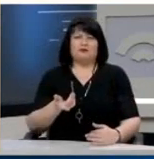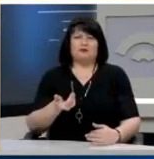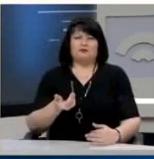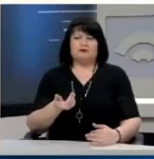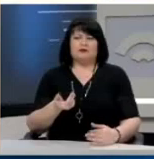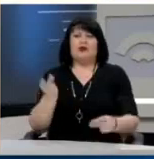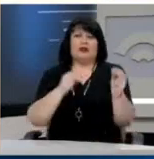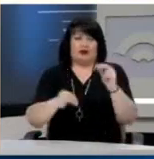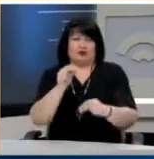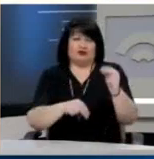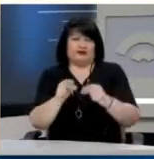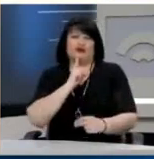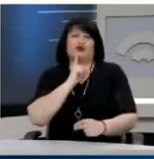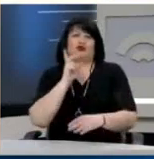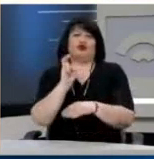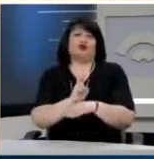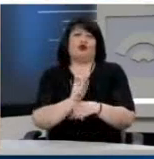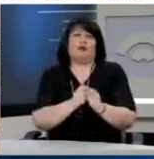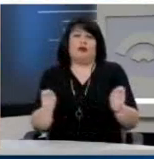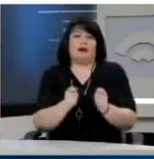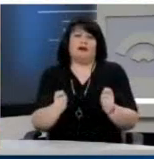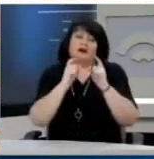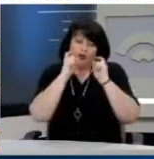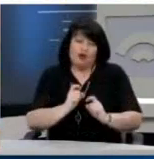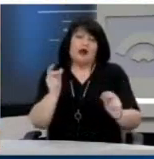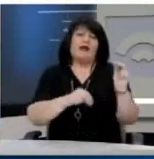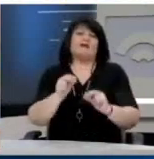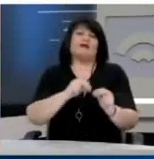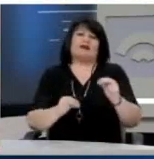φαντάζομαι ότι θα το ψηφίσετε κι εσείς όπως και τα υπόλοιπα, αναγκαστήκατε να τα ψηφίσετε.